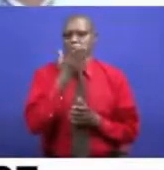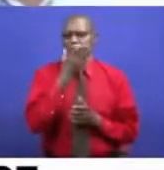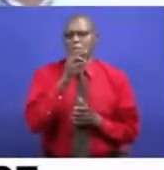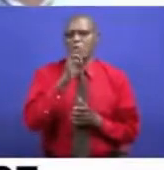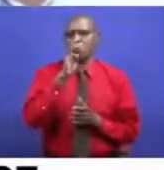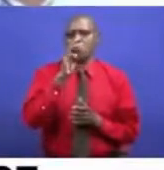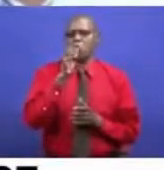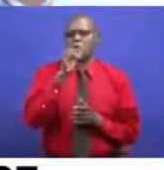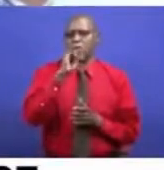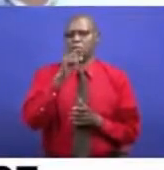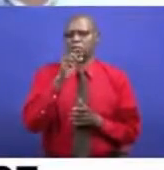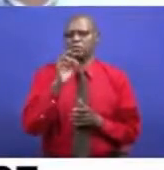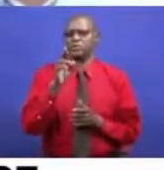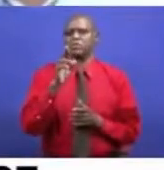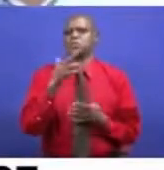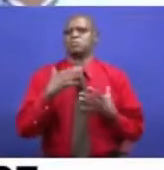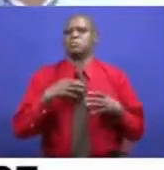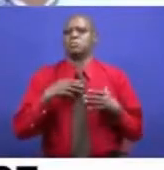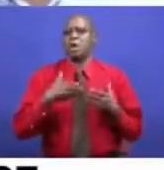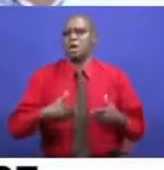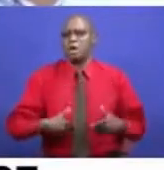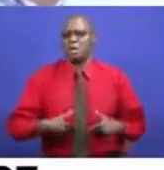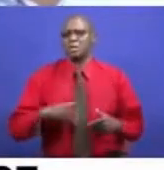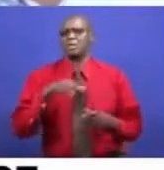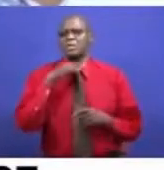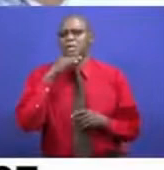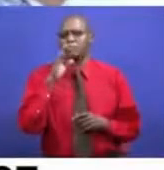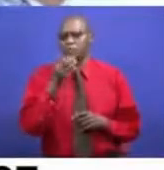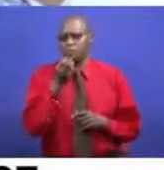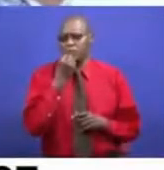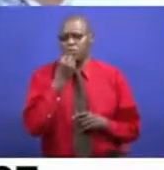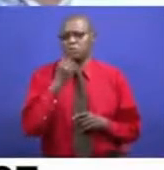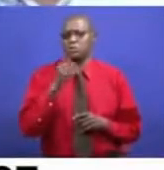si serikali inapeleka pesa? Na lodwa?